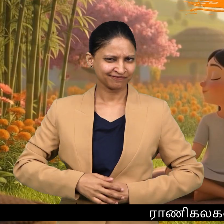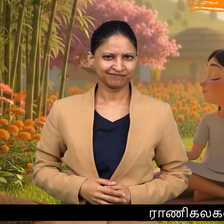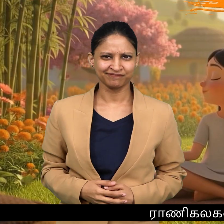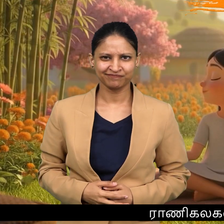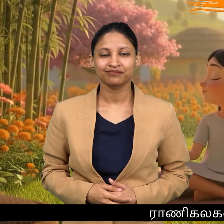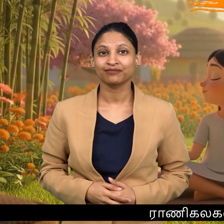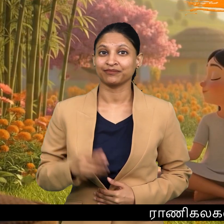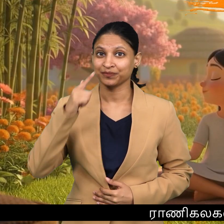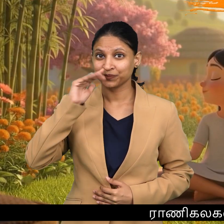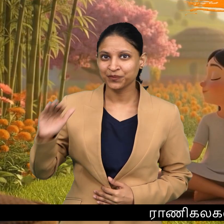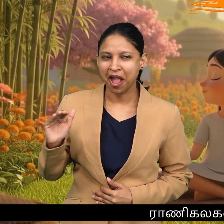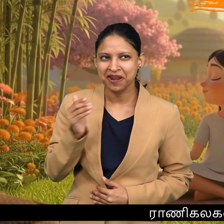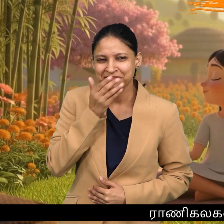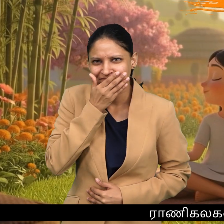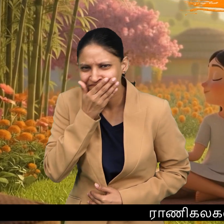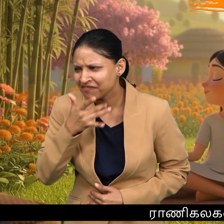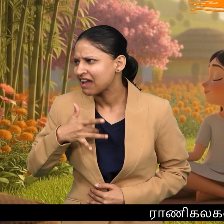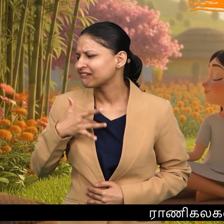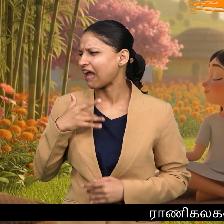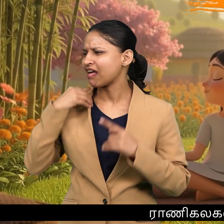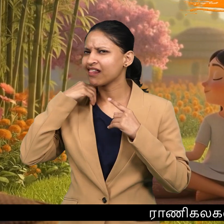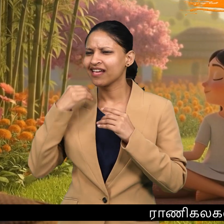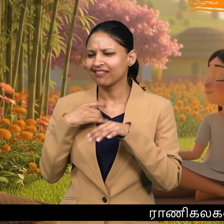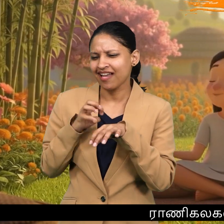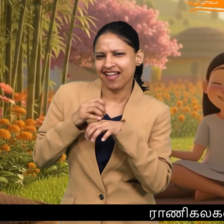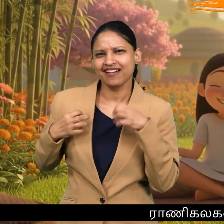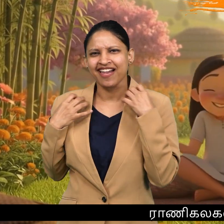ராணி கலகலவென்று சிரித்தாள்.